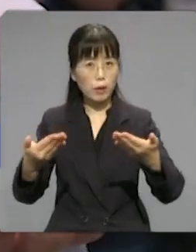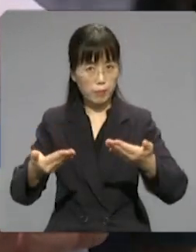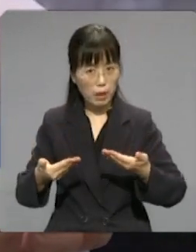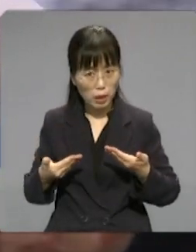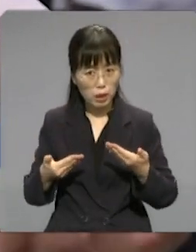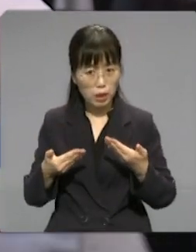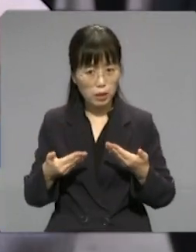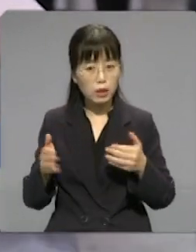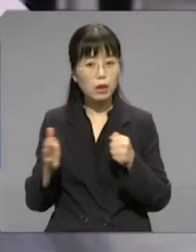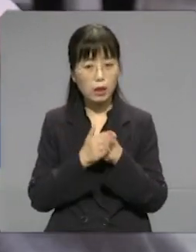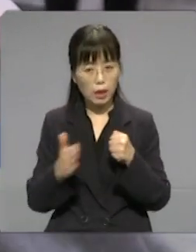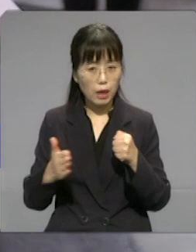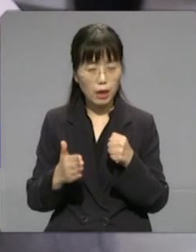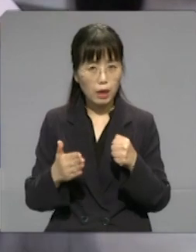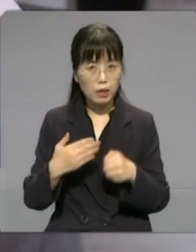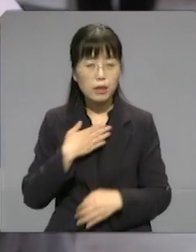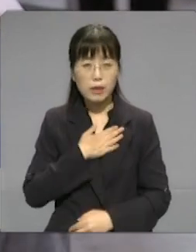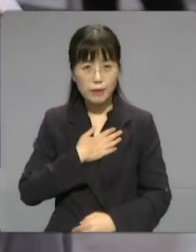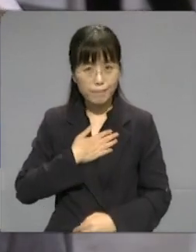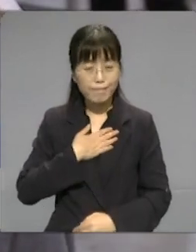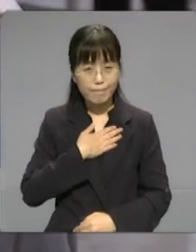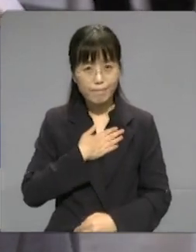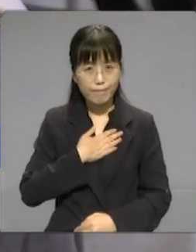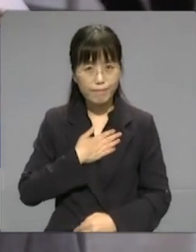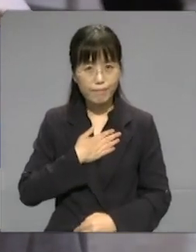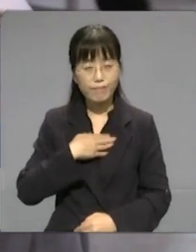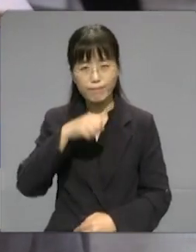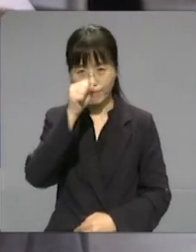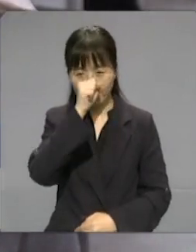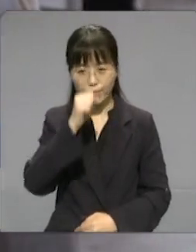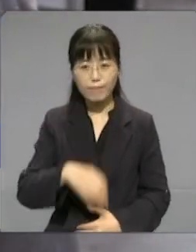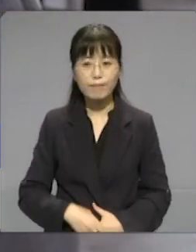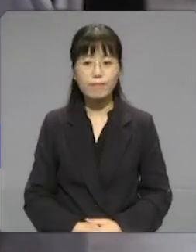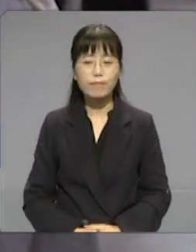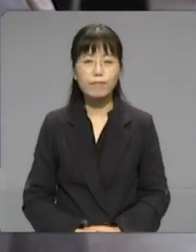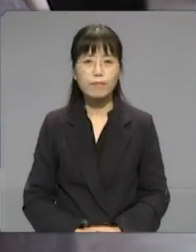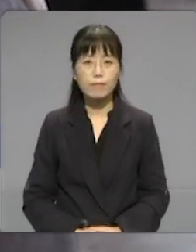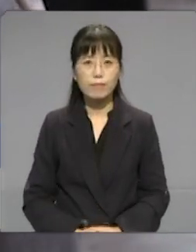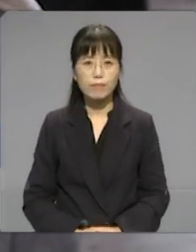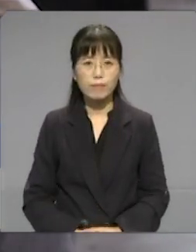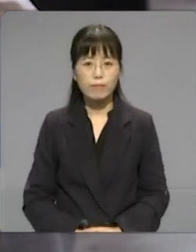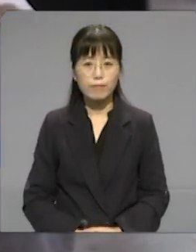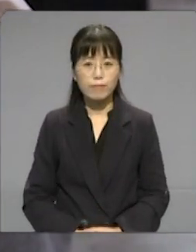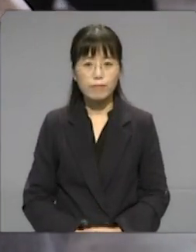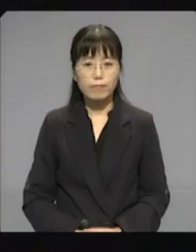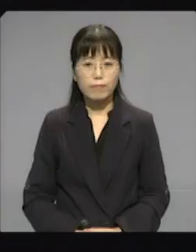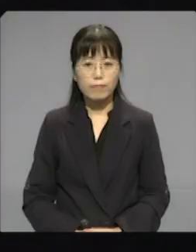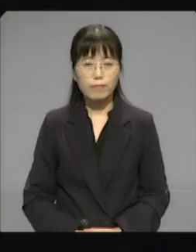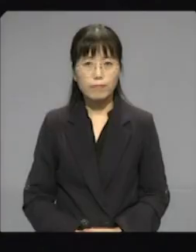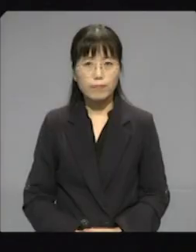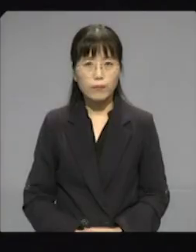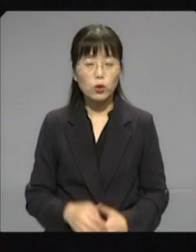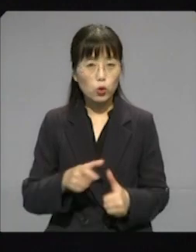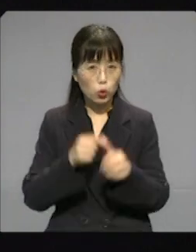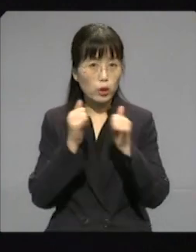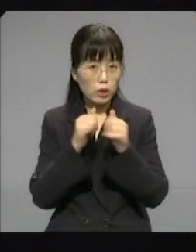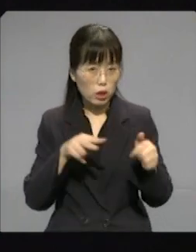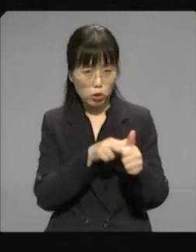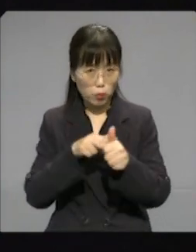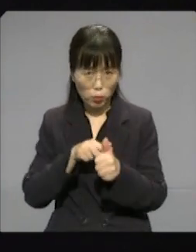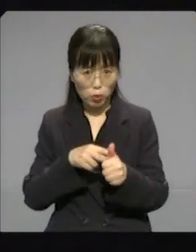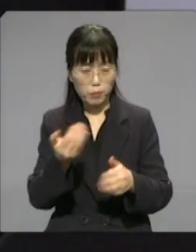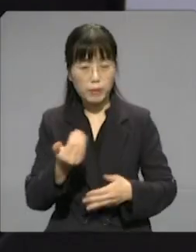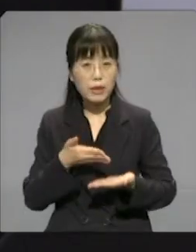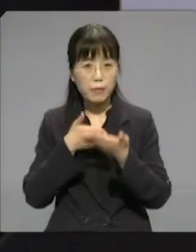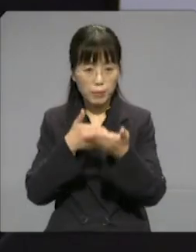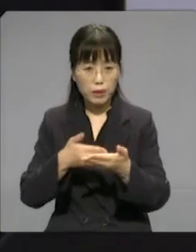정보를 얻으니까 뭔가 기분이 조금 좋았어요. 구직자 정보를 미리